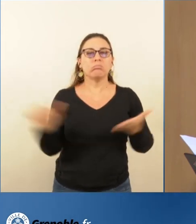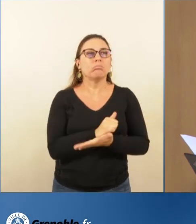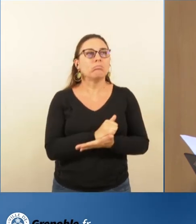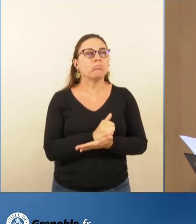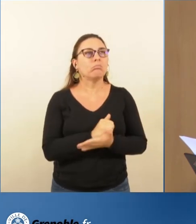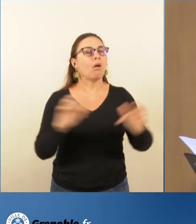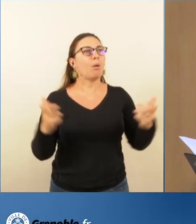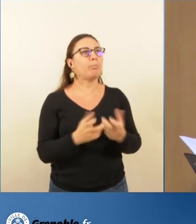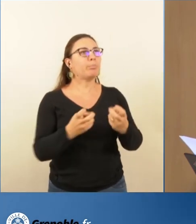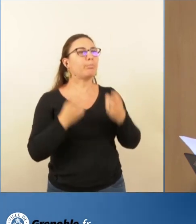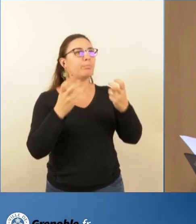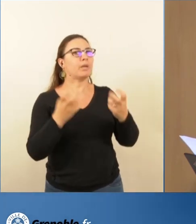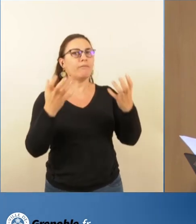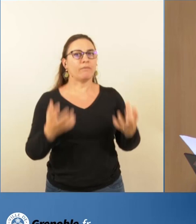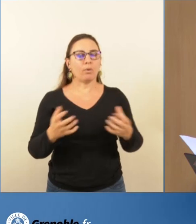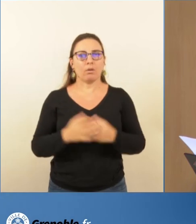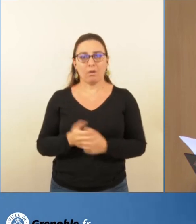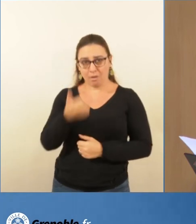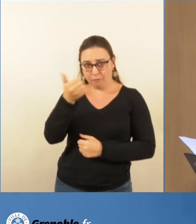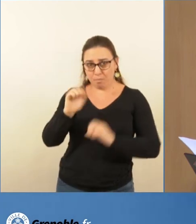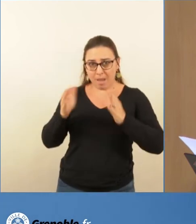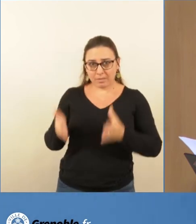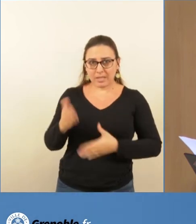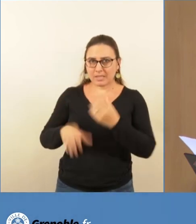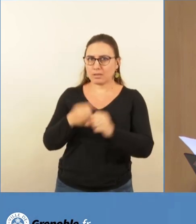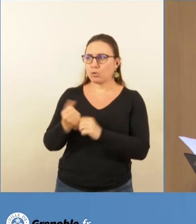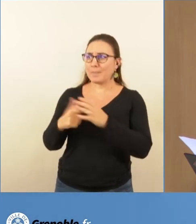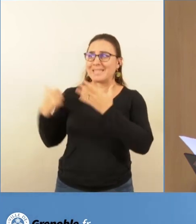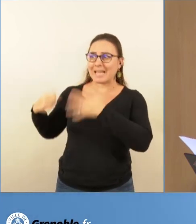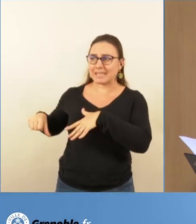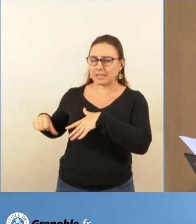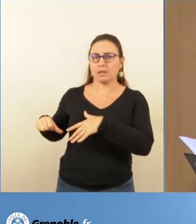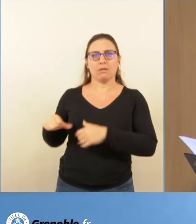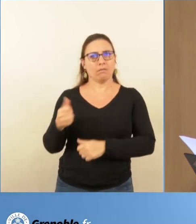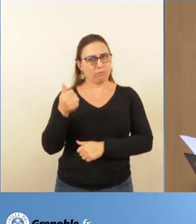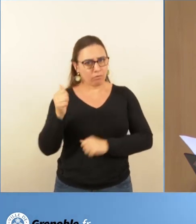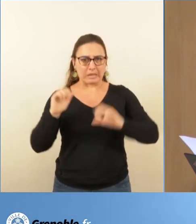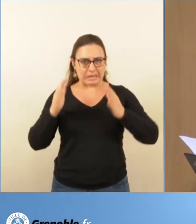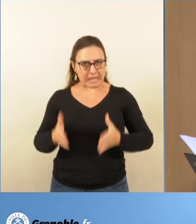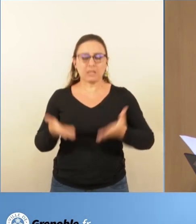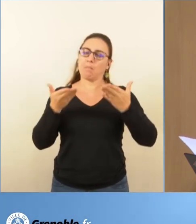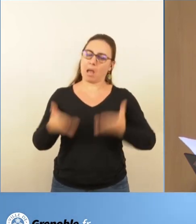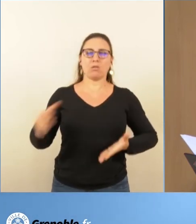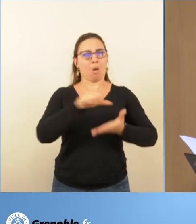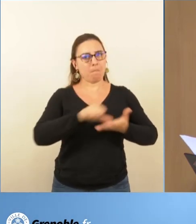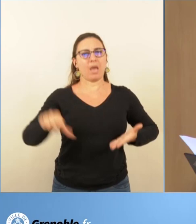c'est vous que vous avez pris donc en 2010 en 2016 pardon la décision de faire payer